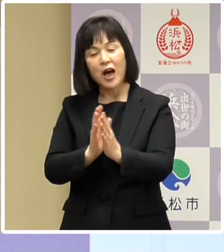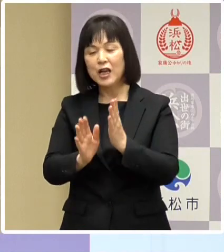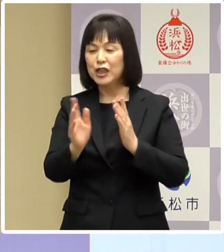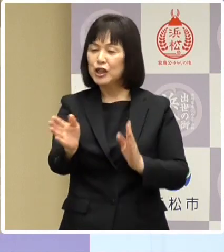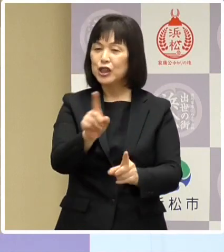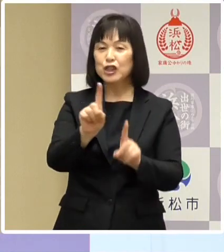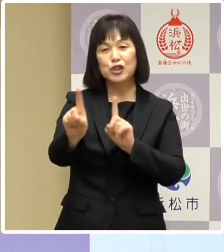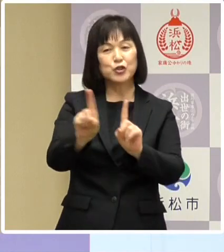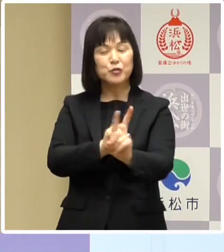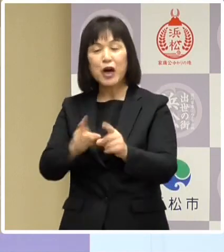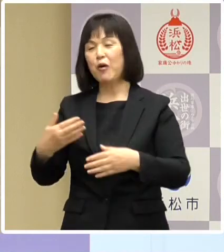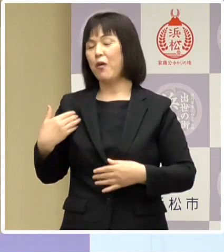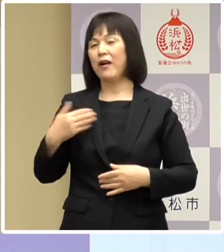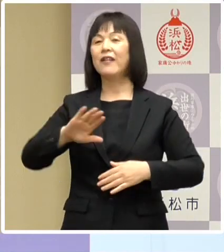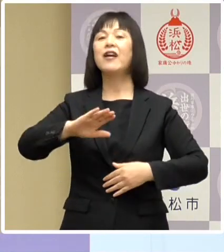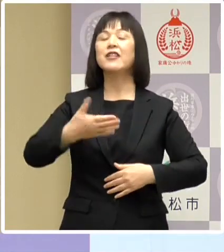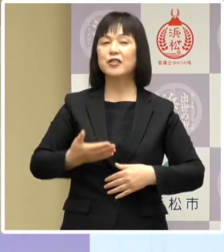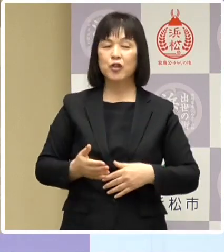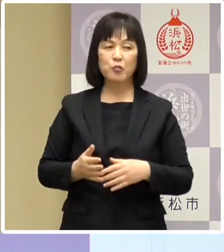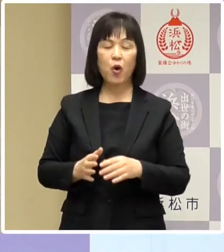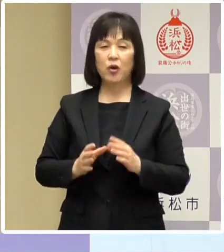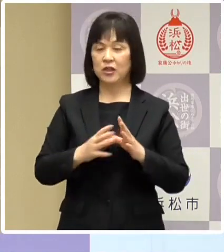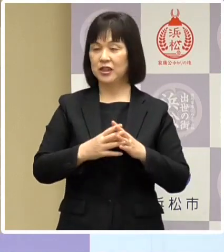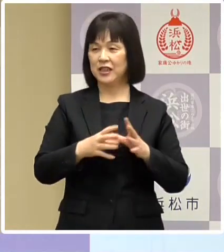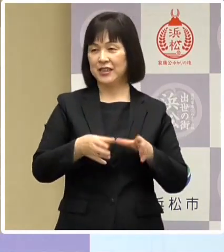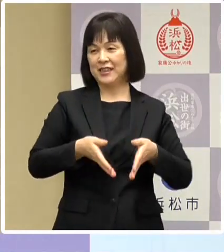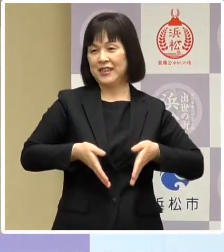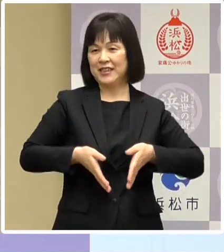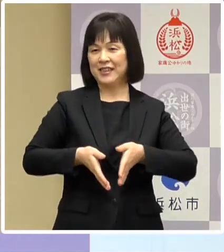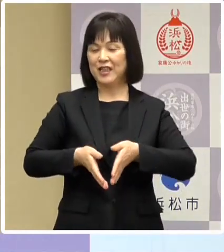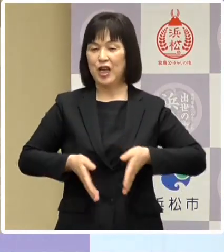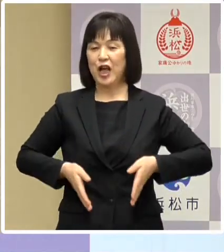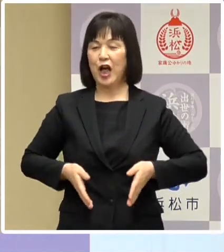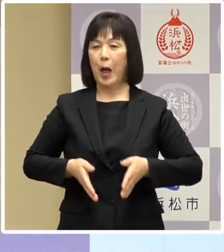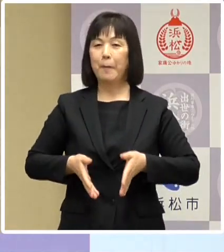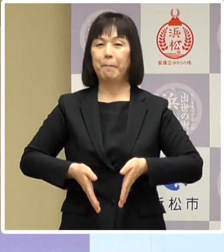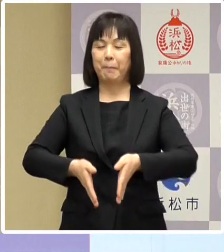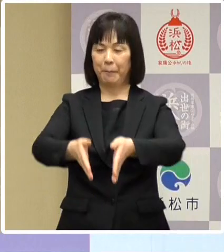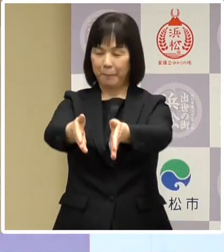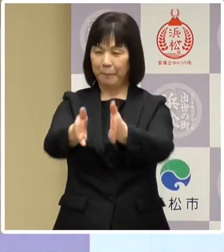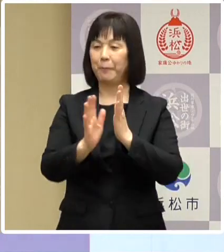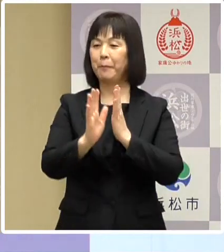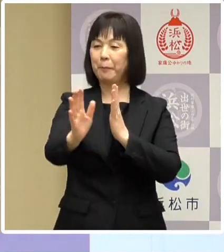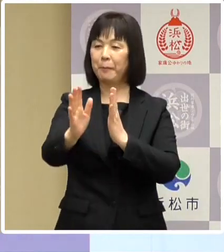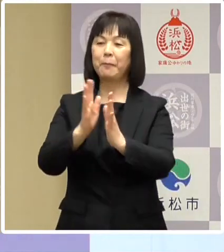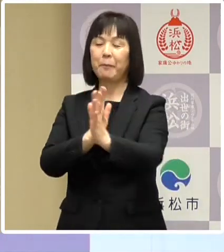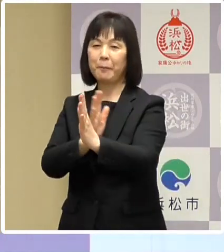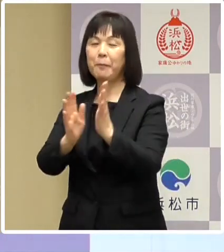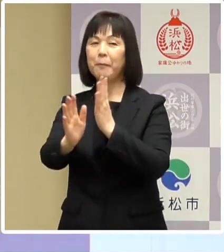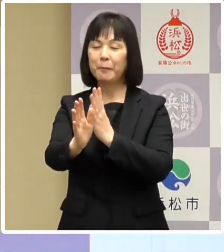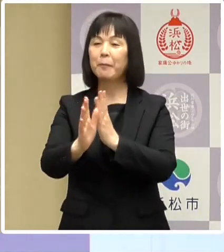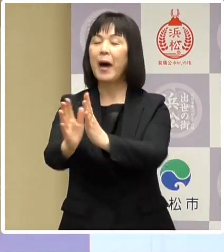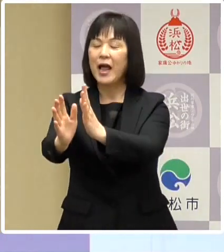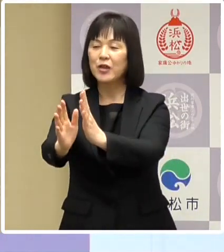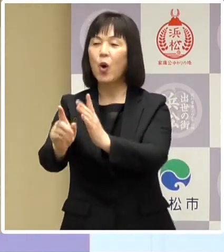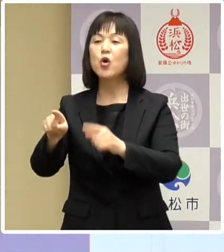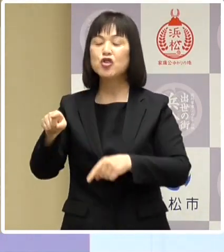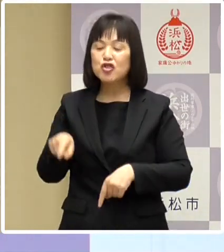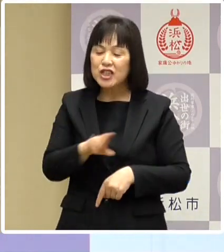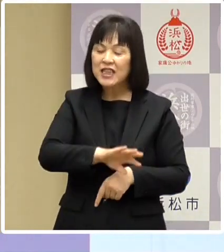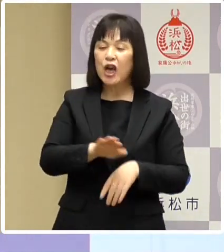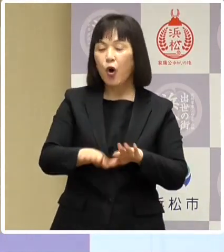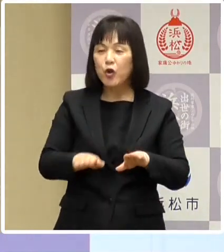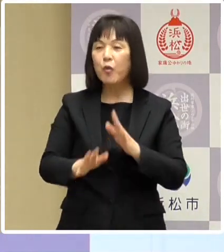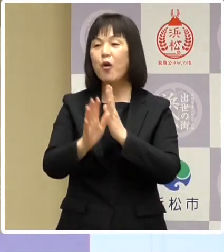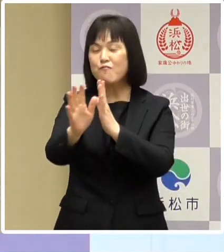今把握しておりませんけれども、おそらくこう、一連のものが連続するというふうに考えていただ